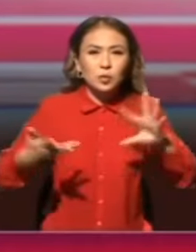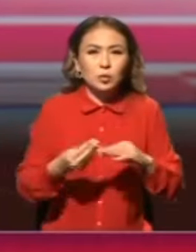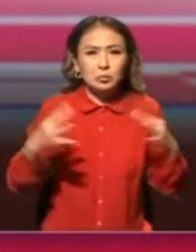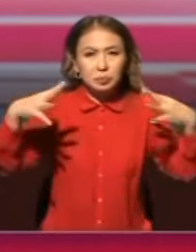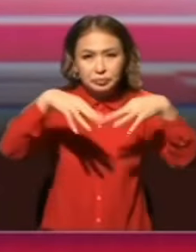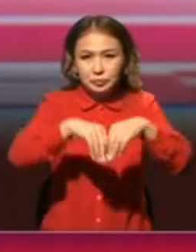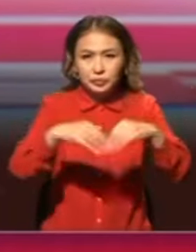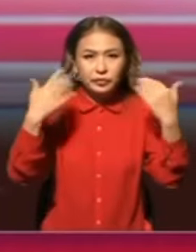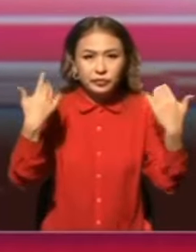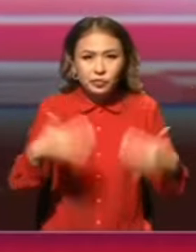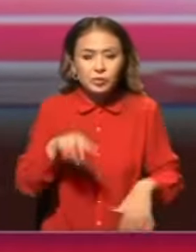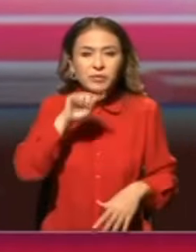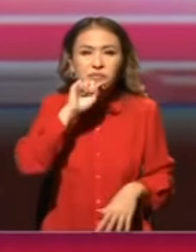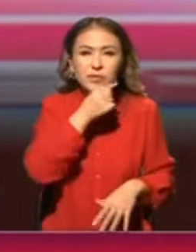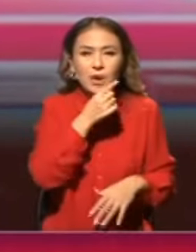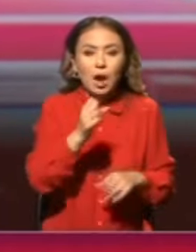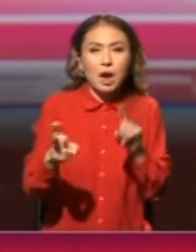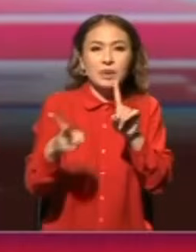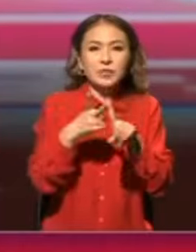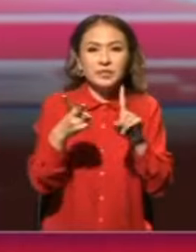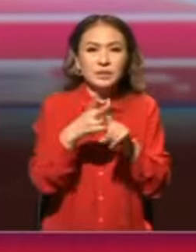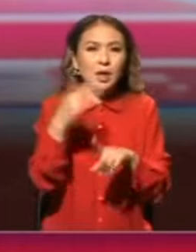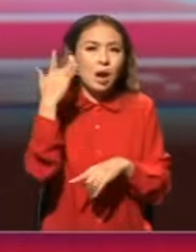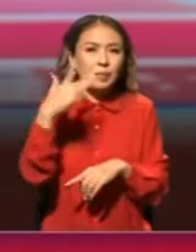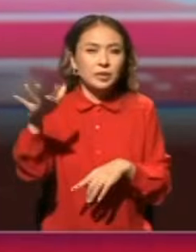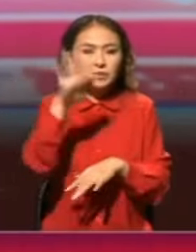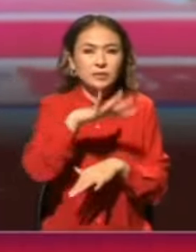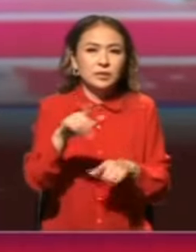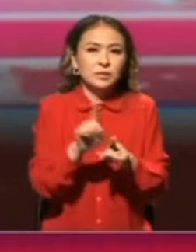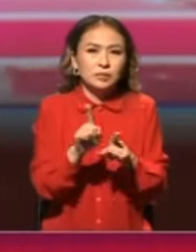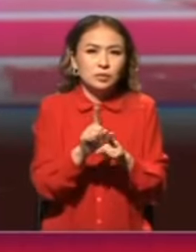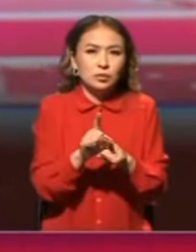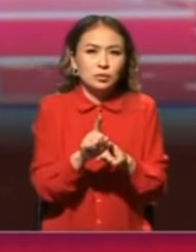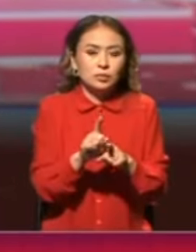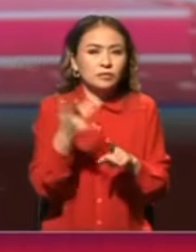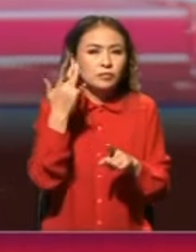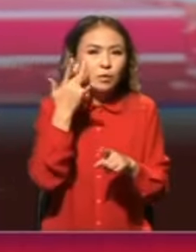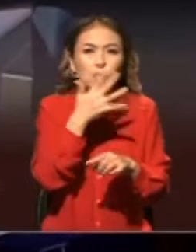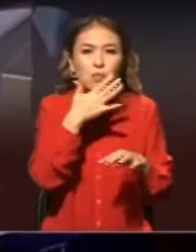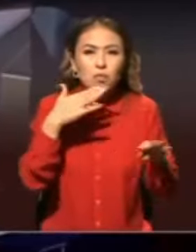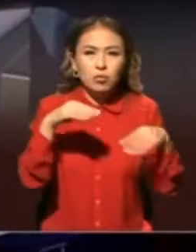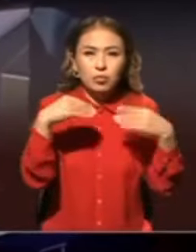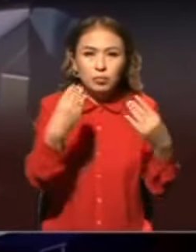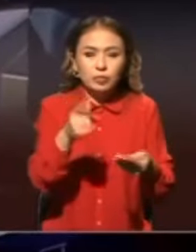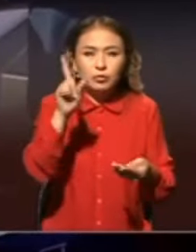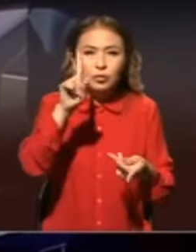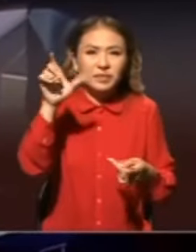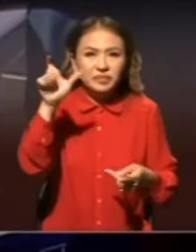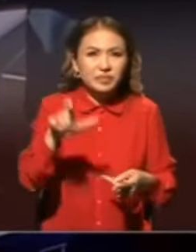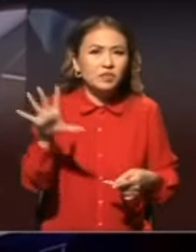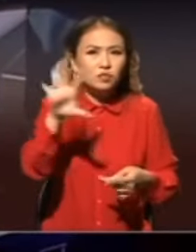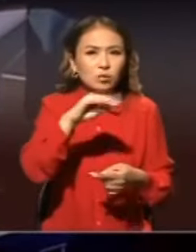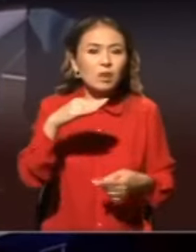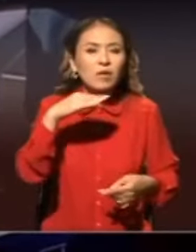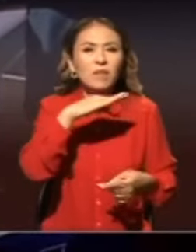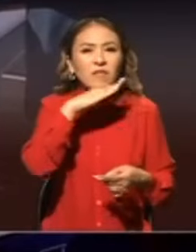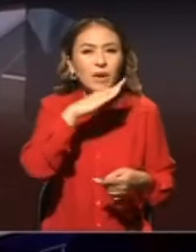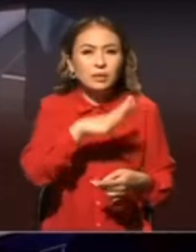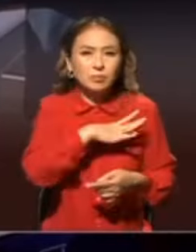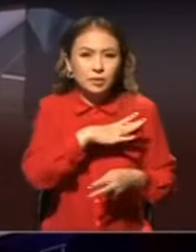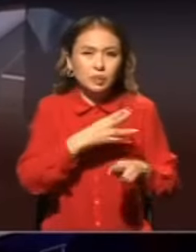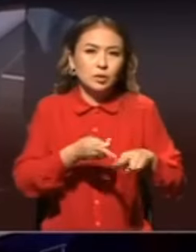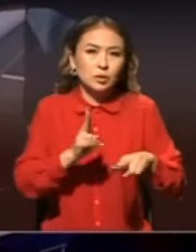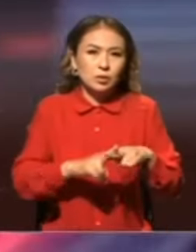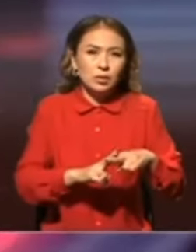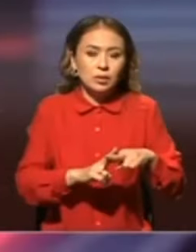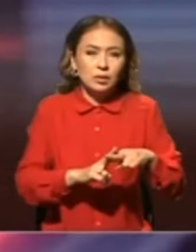көмектен. Біріншіден, екіншіден ол қаражат Америка Құрама Штаттарына жеткілікті түрде беріледі. Келген адамның бәріне төлейді. Үшіншіден ол нарықпен пара